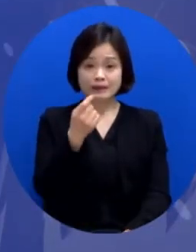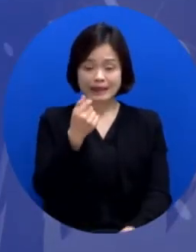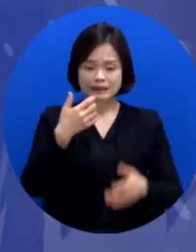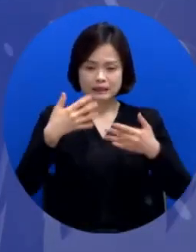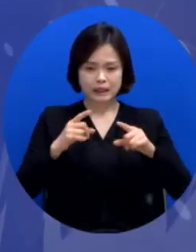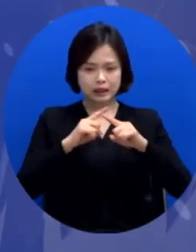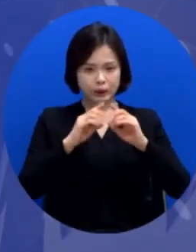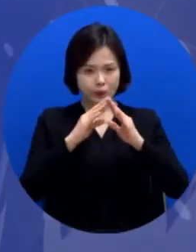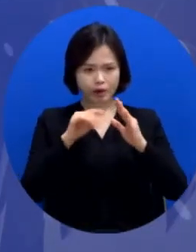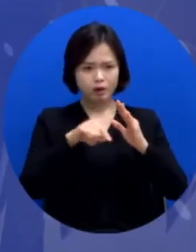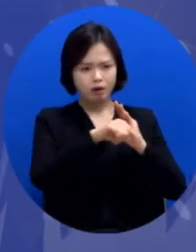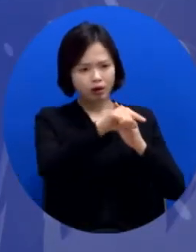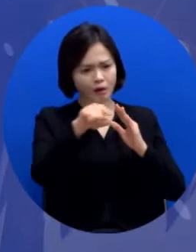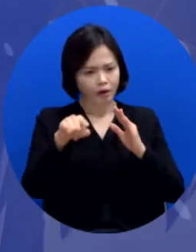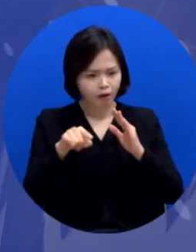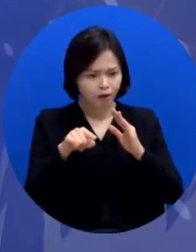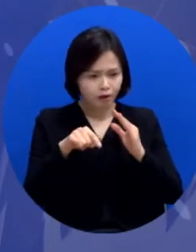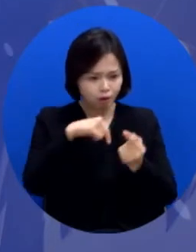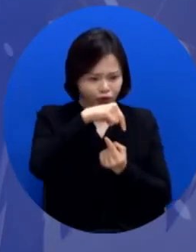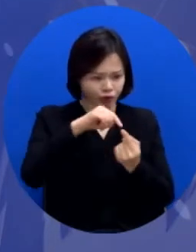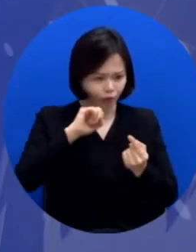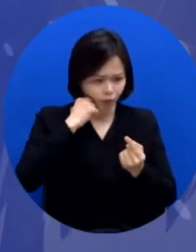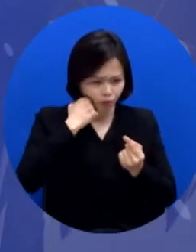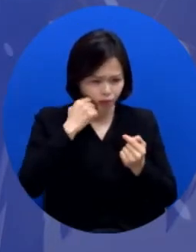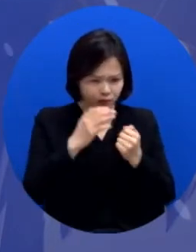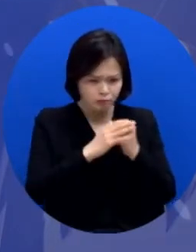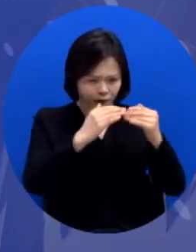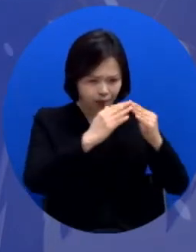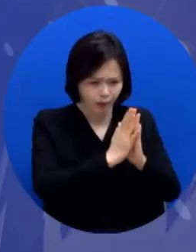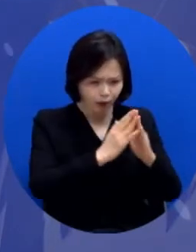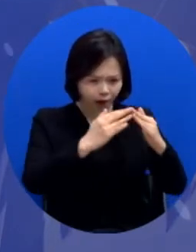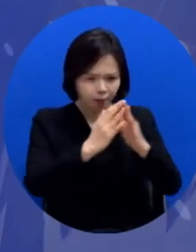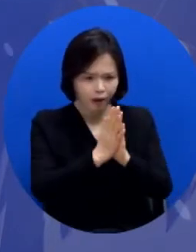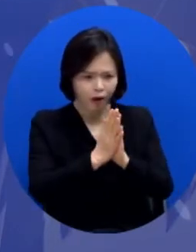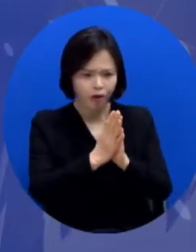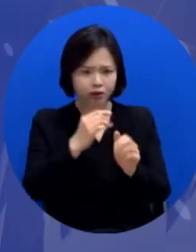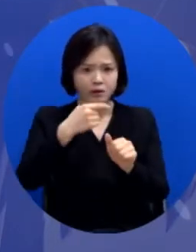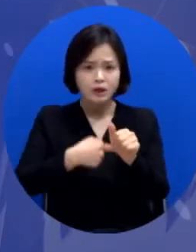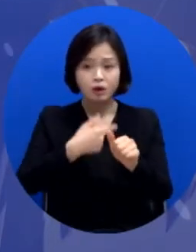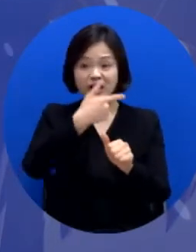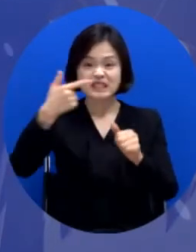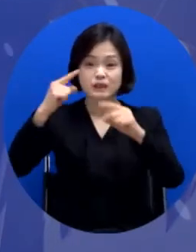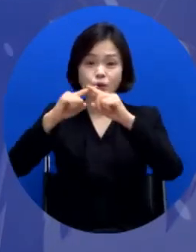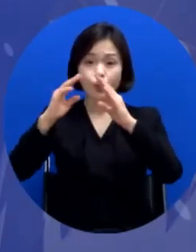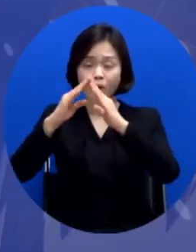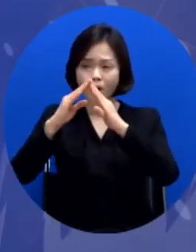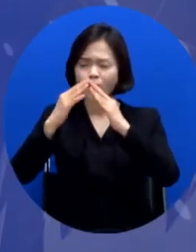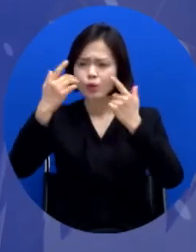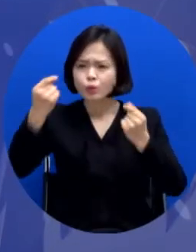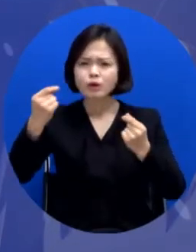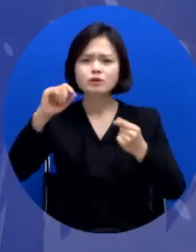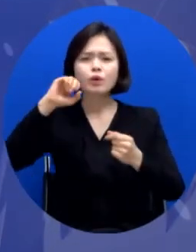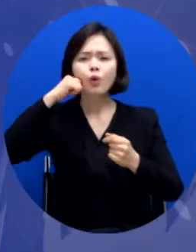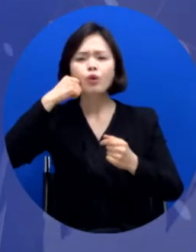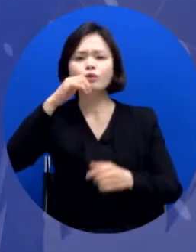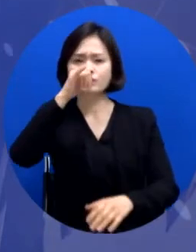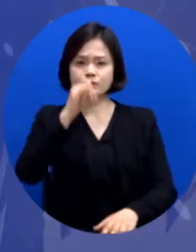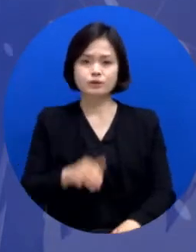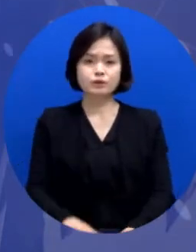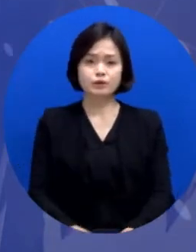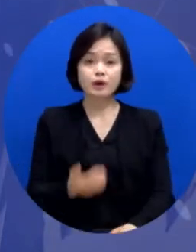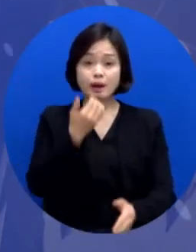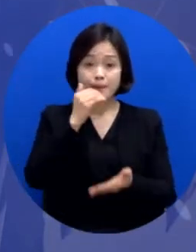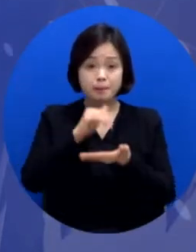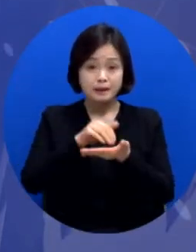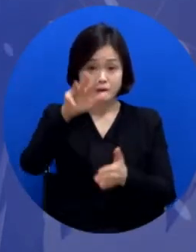큰 교회의 도 위기가 닥친 다고 볼 수 있습니다 r 새 깡이 살아야 큰 강이 산다는 말이 있는데요 예전 백석 총회 는 목회